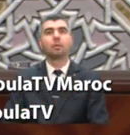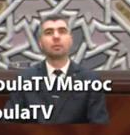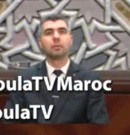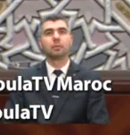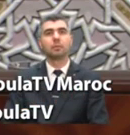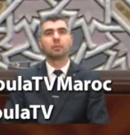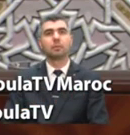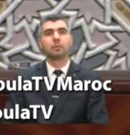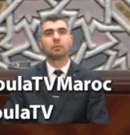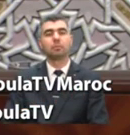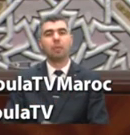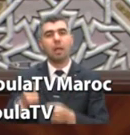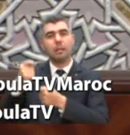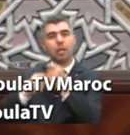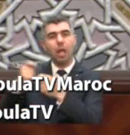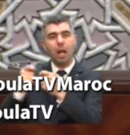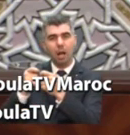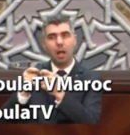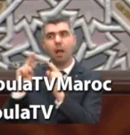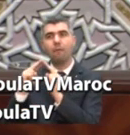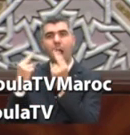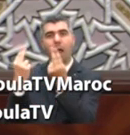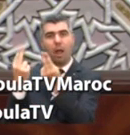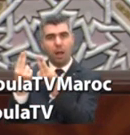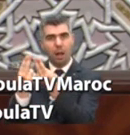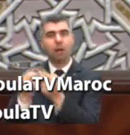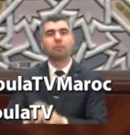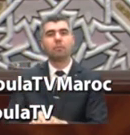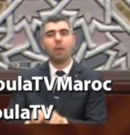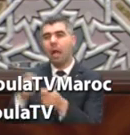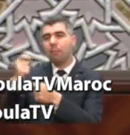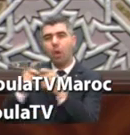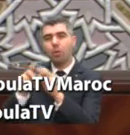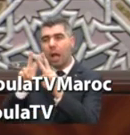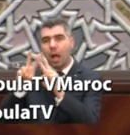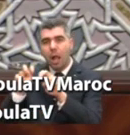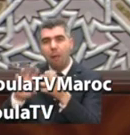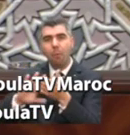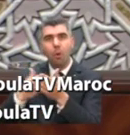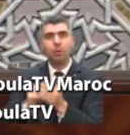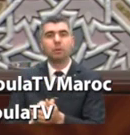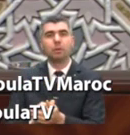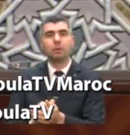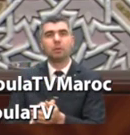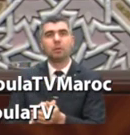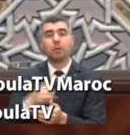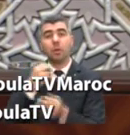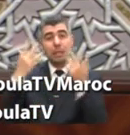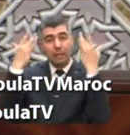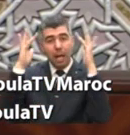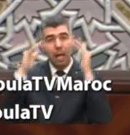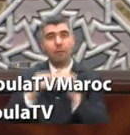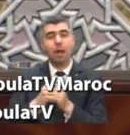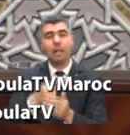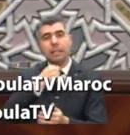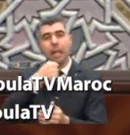المكلفة بكل من التجارة الخارجية، الشؤون العامة والحكمة، التنمية القروية والمياه والغابات، وأخيرا قطاع الثقافة